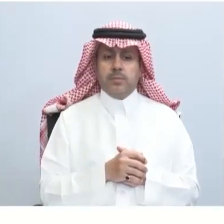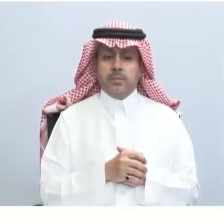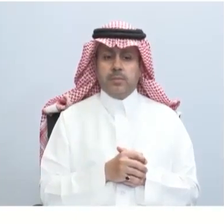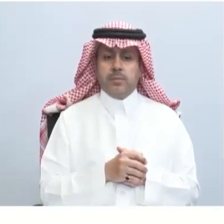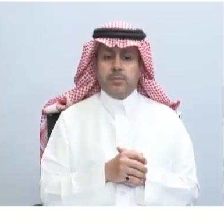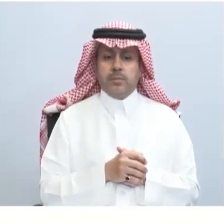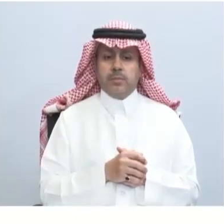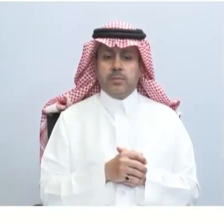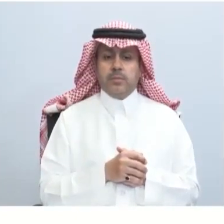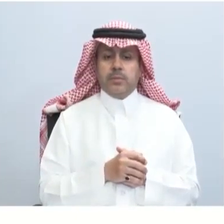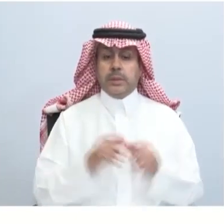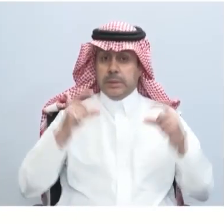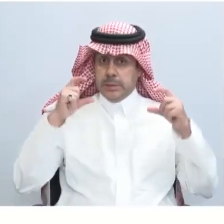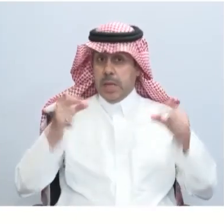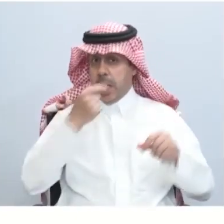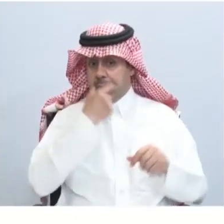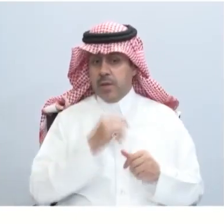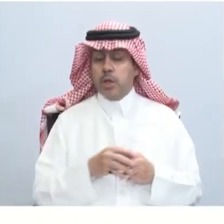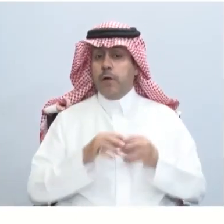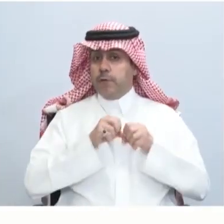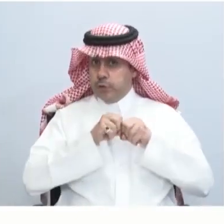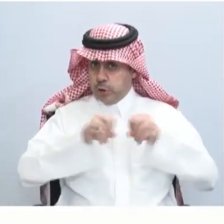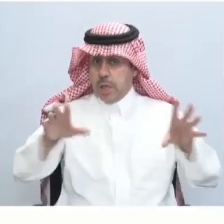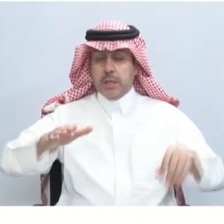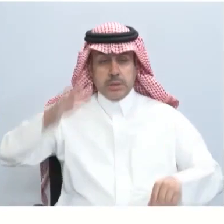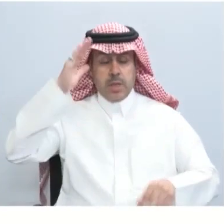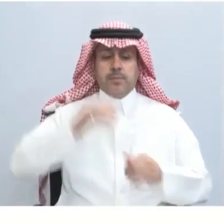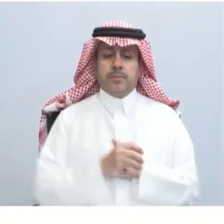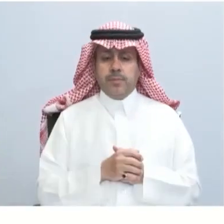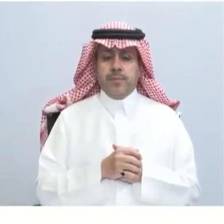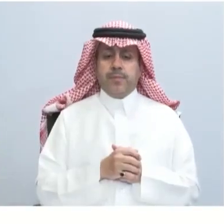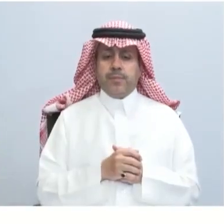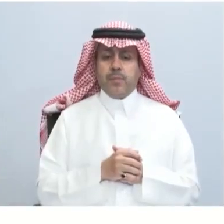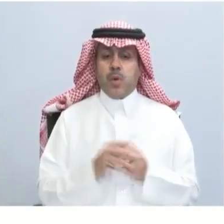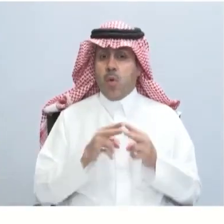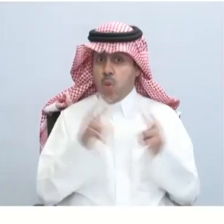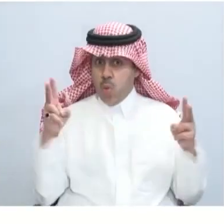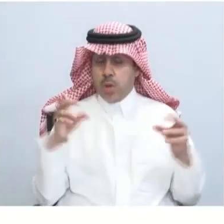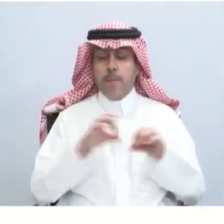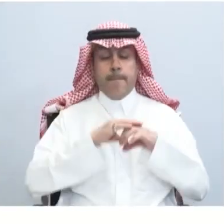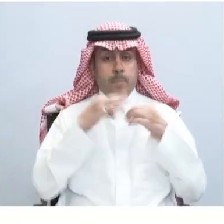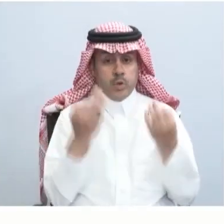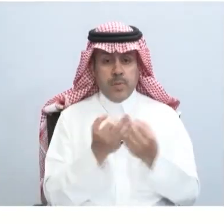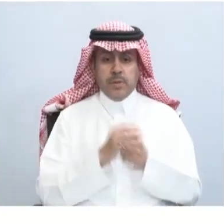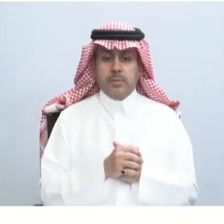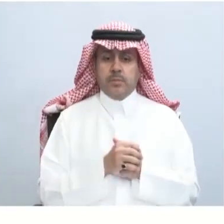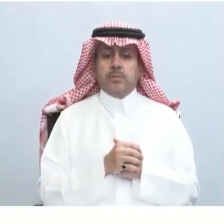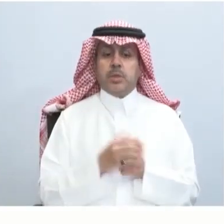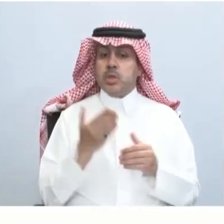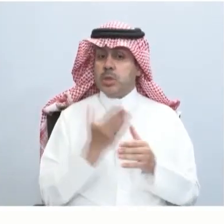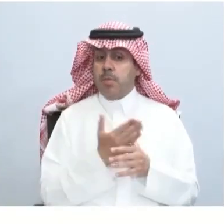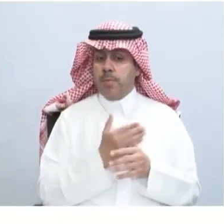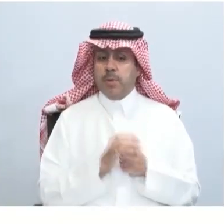ثانيا دل الحديث على ان افشاء السلام وانتشاره وظهوره بين المجتمع